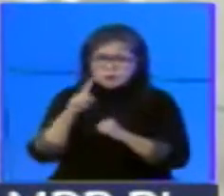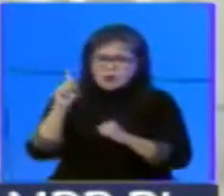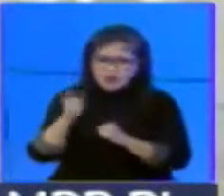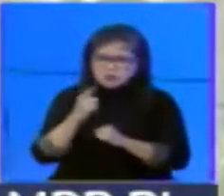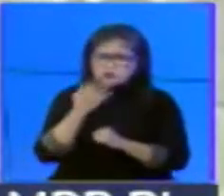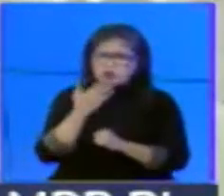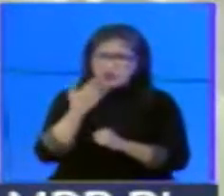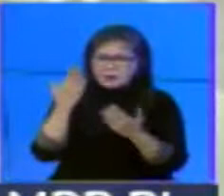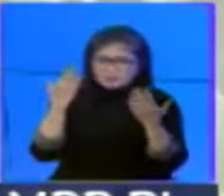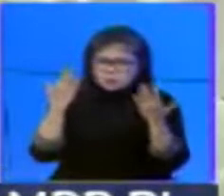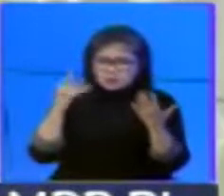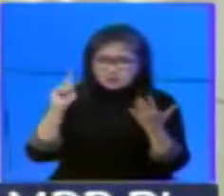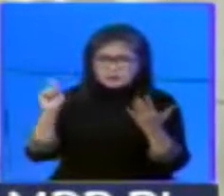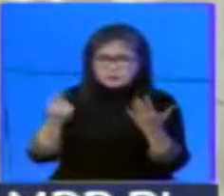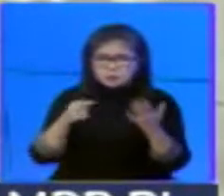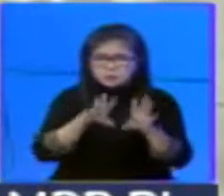tentu adalah ada